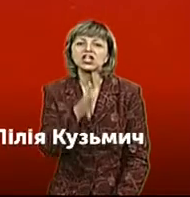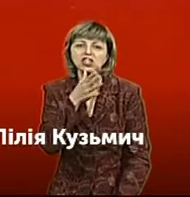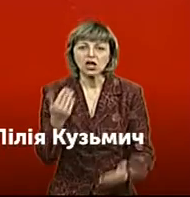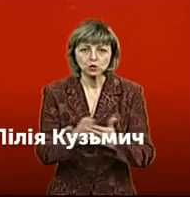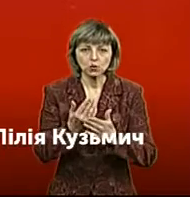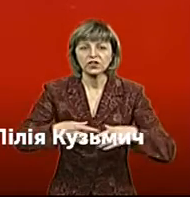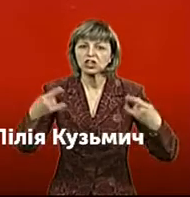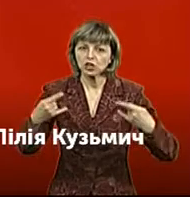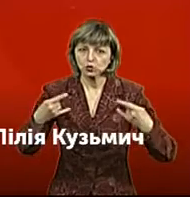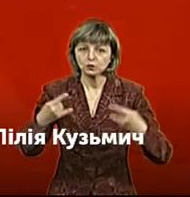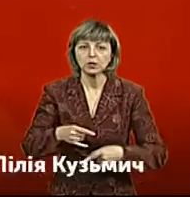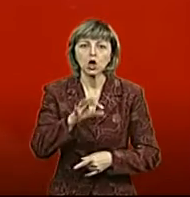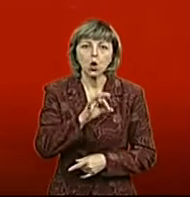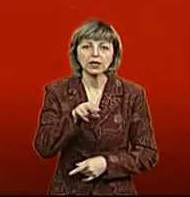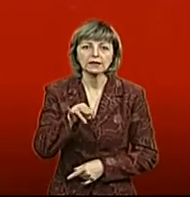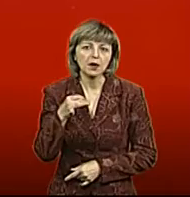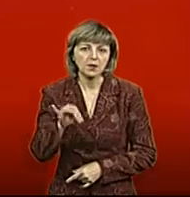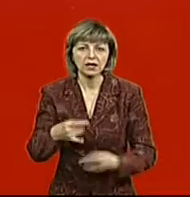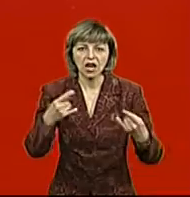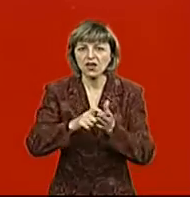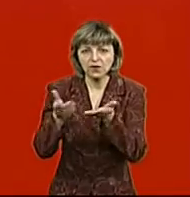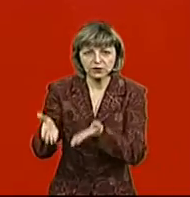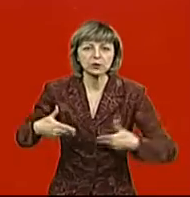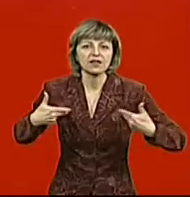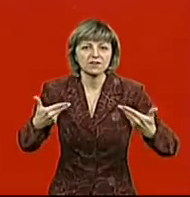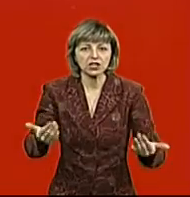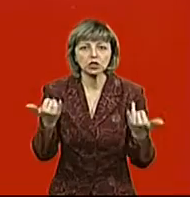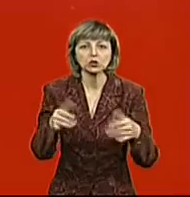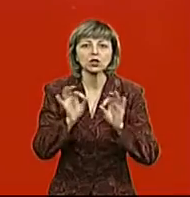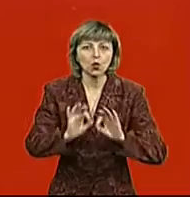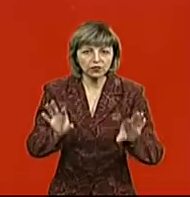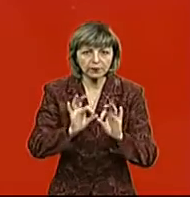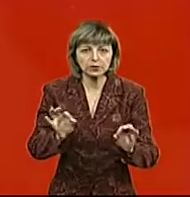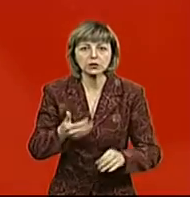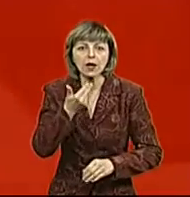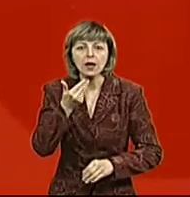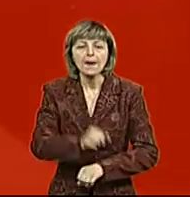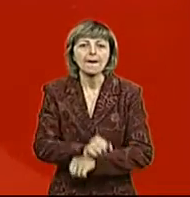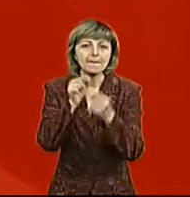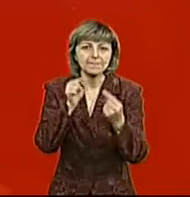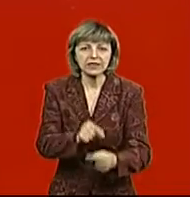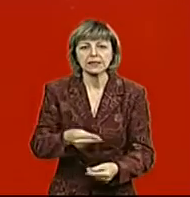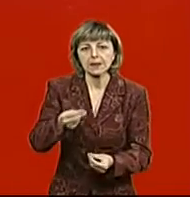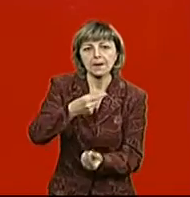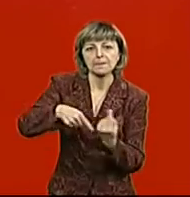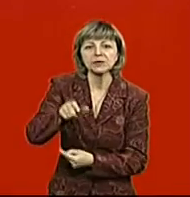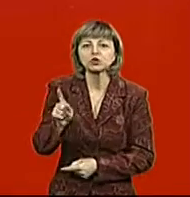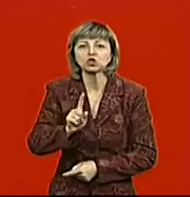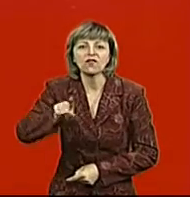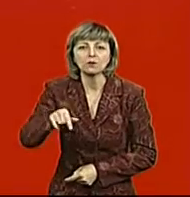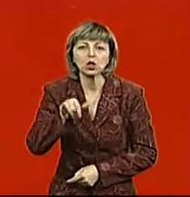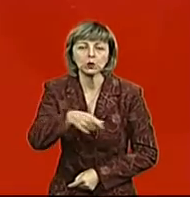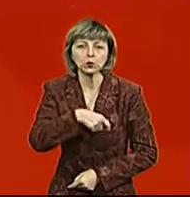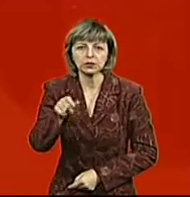Час новин на Суспільному. Олена Параю в студії. Мої вітання. І сьогодні у випуску. Мітинг підприємців. Що вимагали у